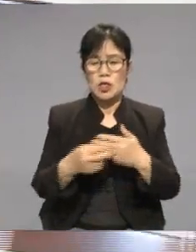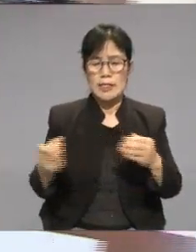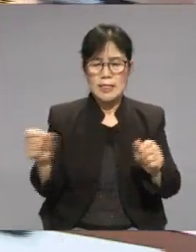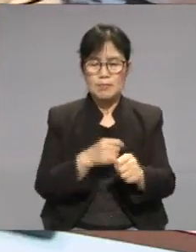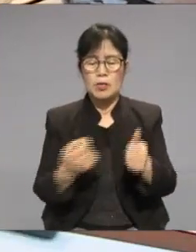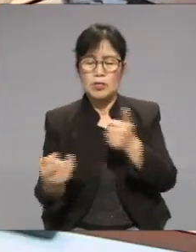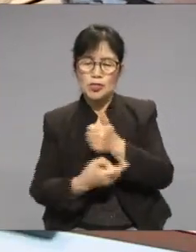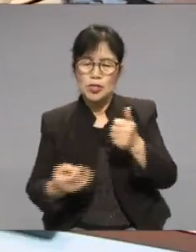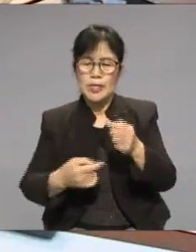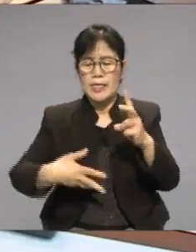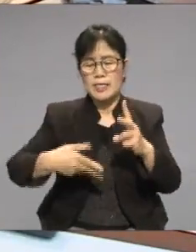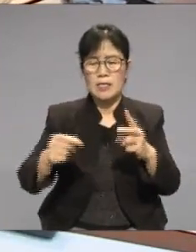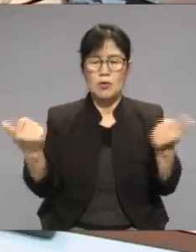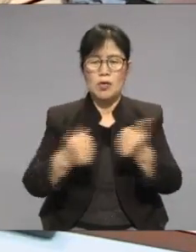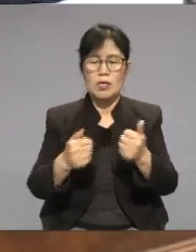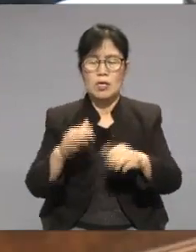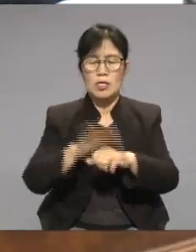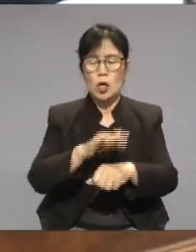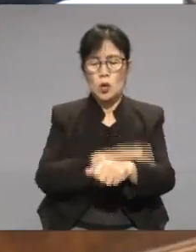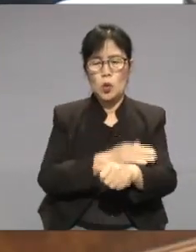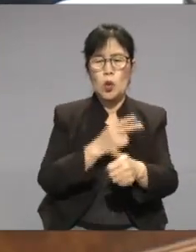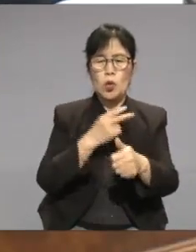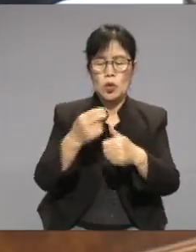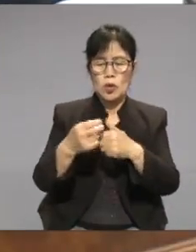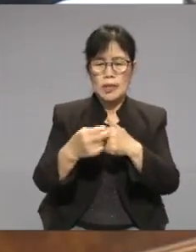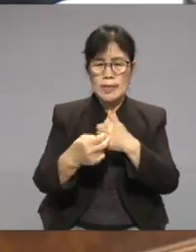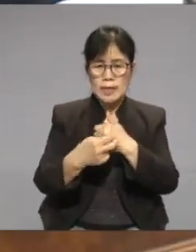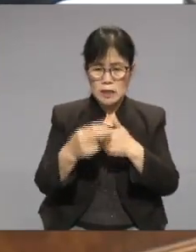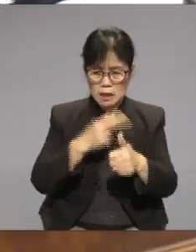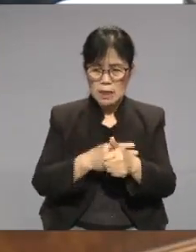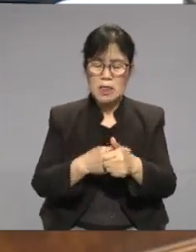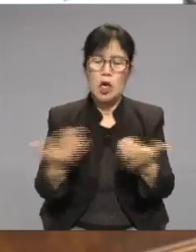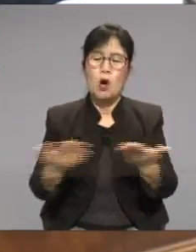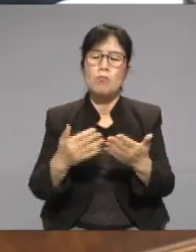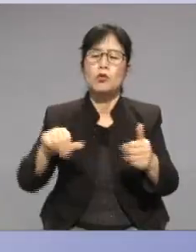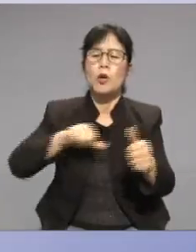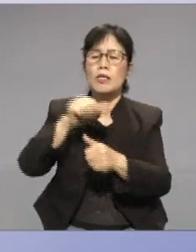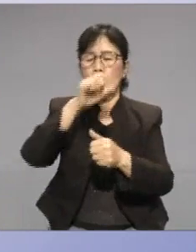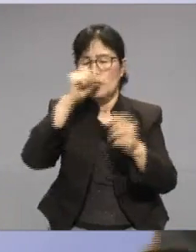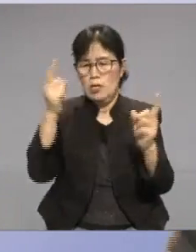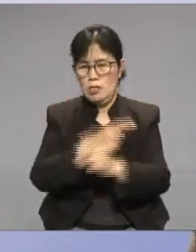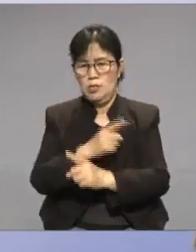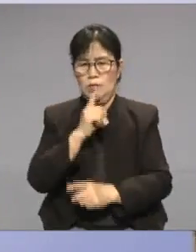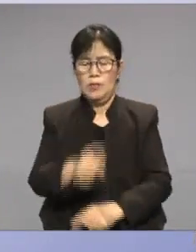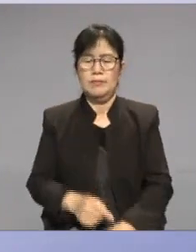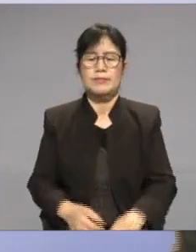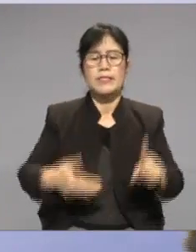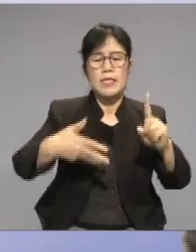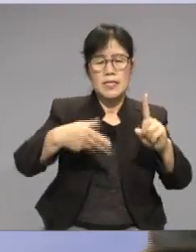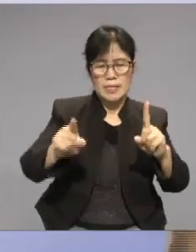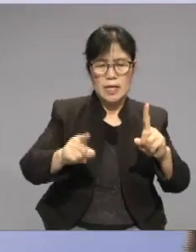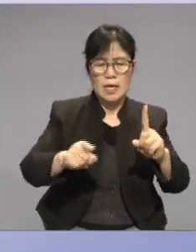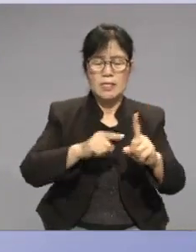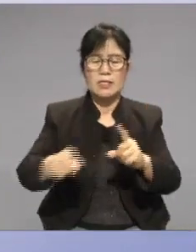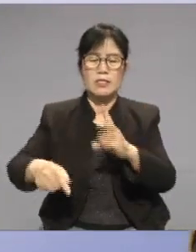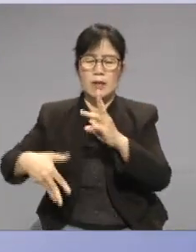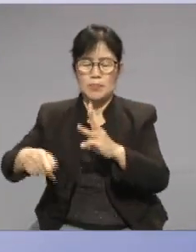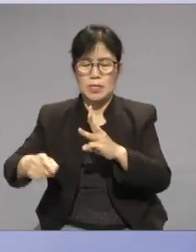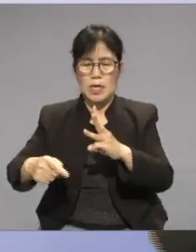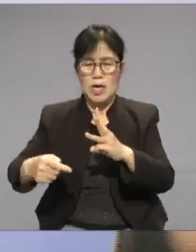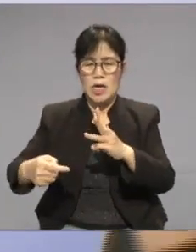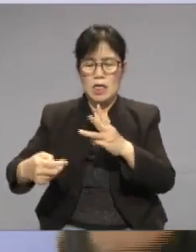의료개혁특별위원회 2차 회의에선 전공의 업무 환경 개선을 주요 과제로 삼았습니다. 1차에서 3차 의료기관에